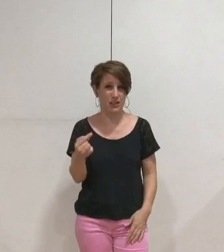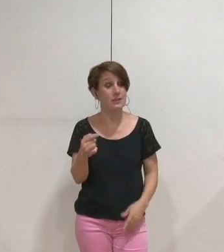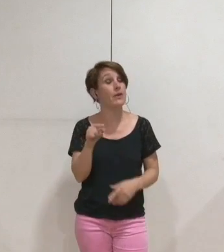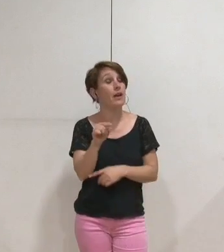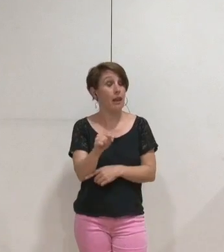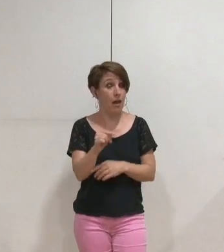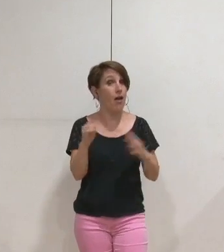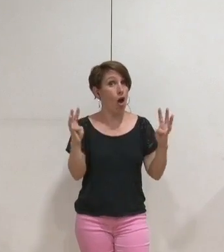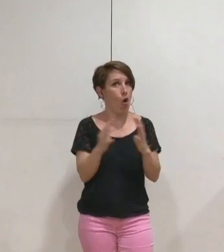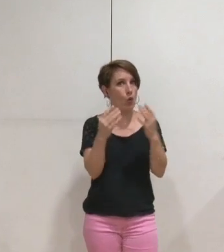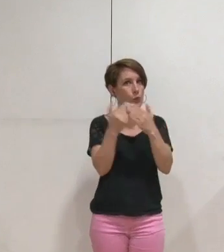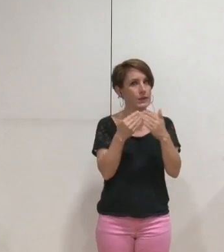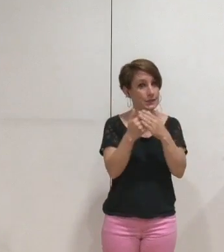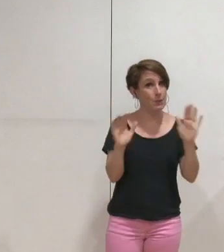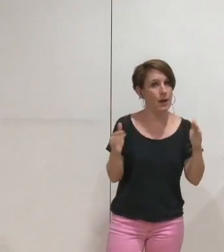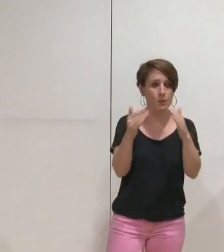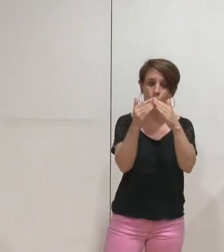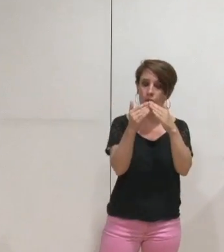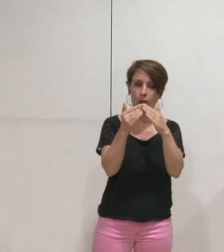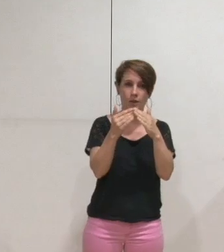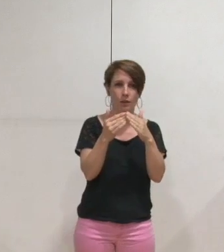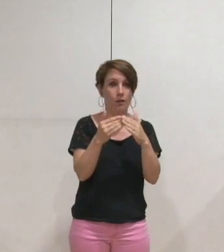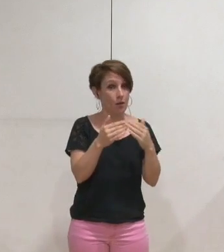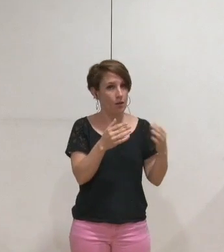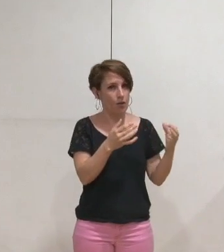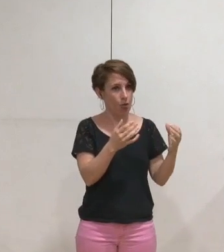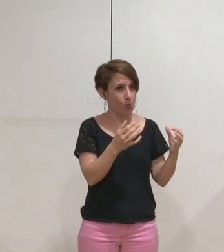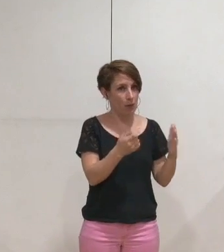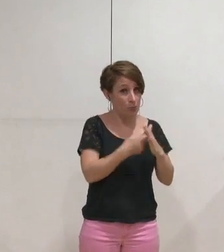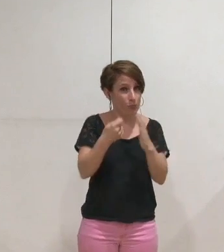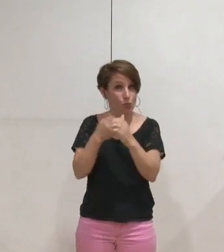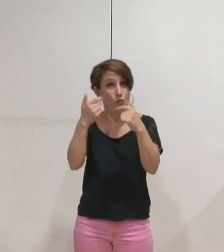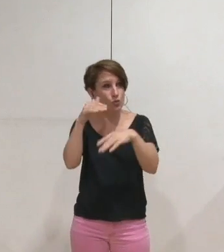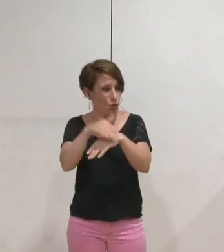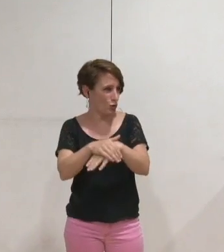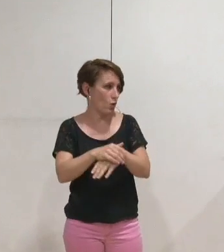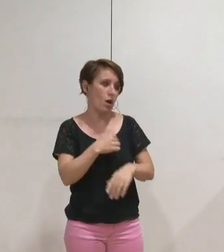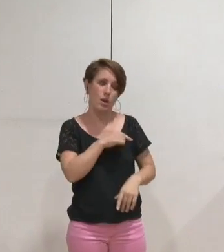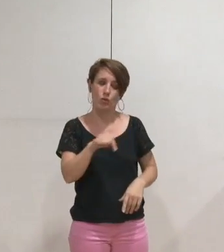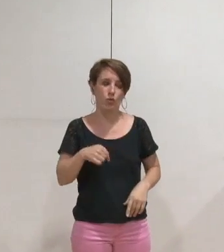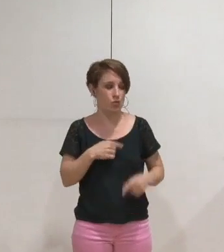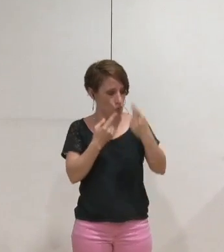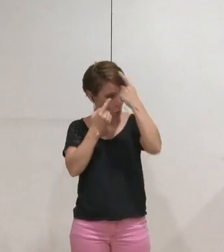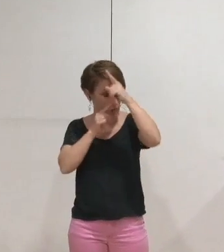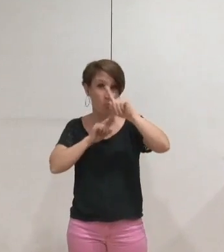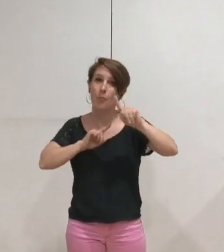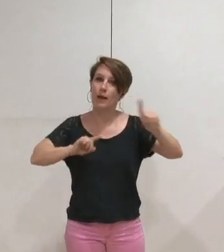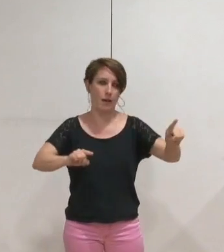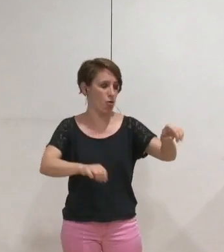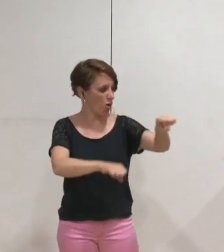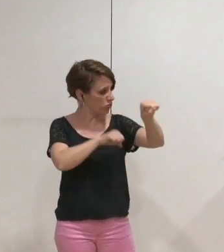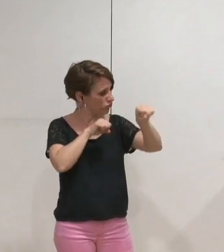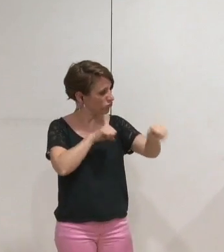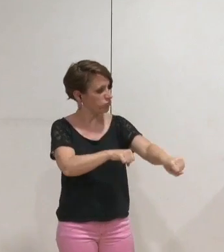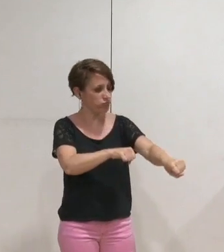soirées et sur la thématique de la montagne voilà donc nous sommes fermement opposés c'est c'est rare mais cette fois-ci